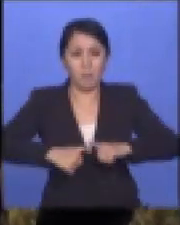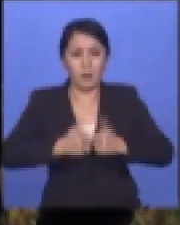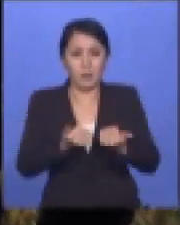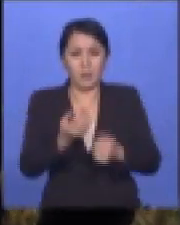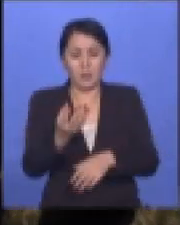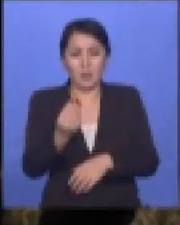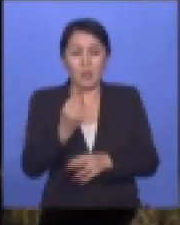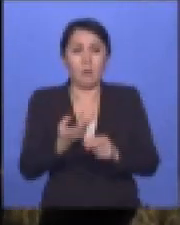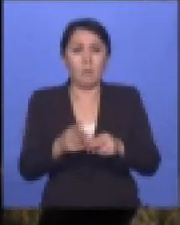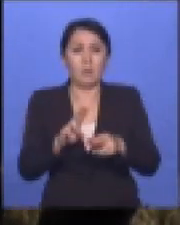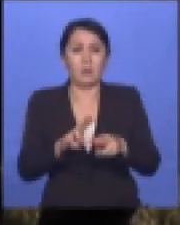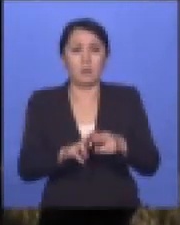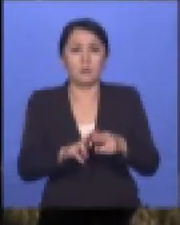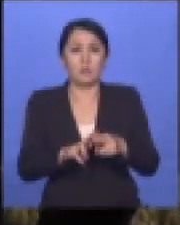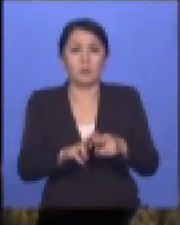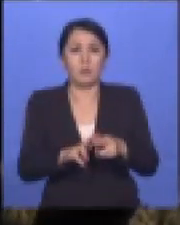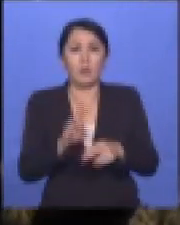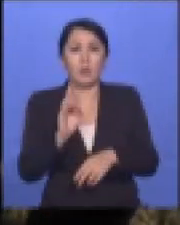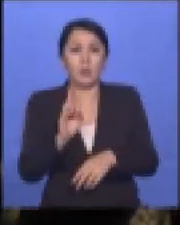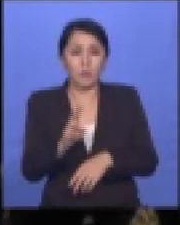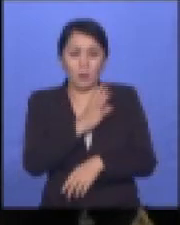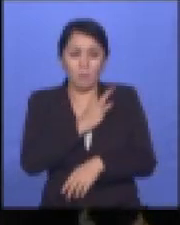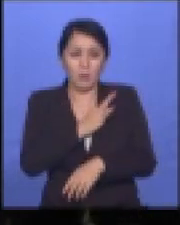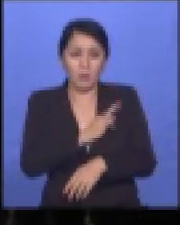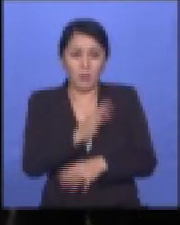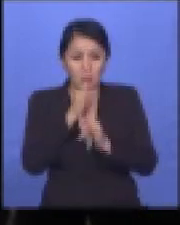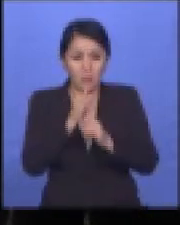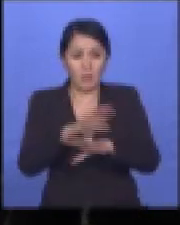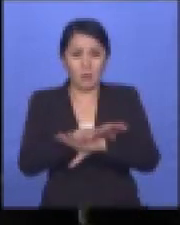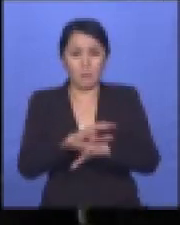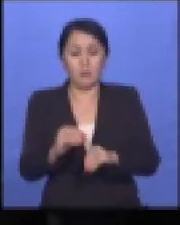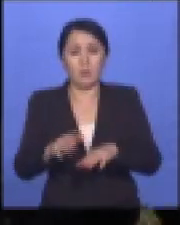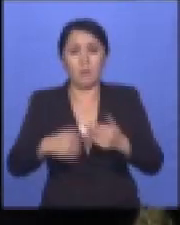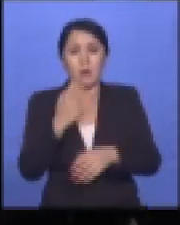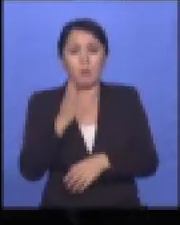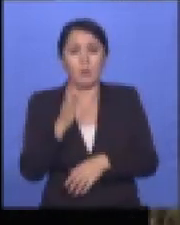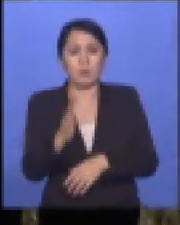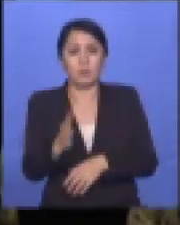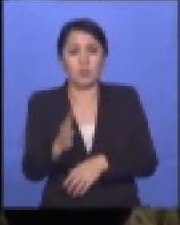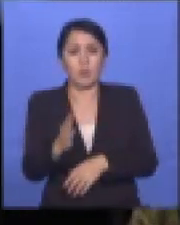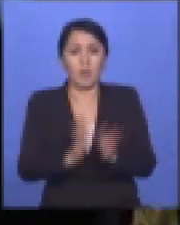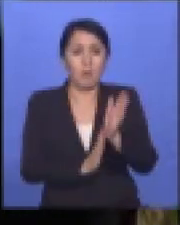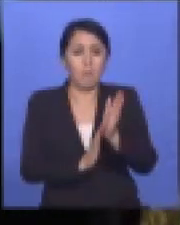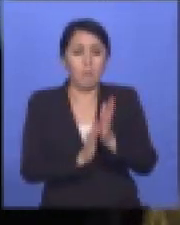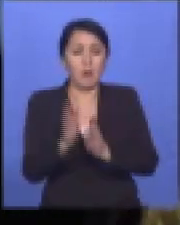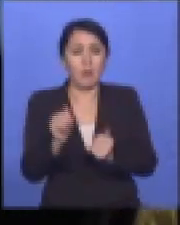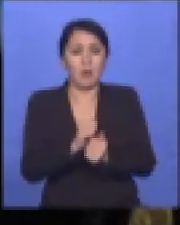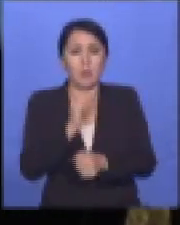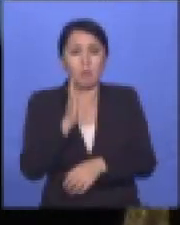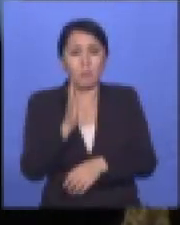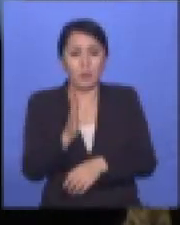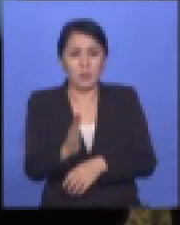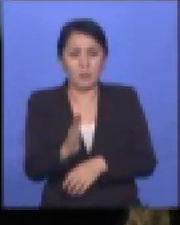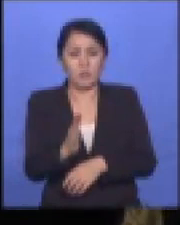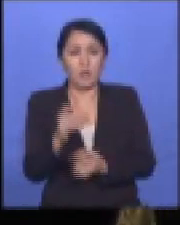азық-түлік корпорациясында астық бар. Кім тұқымды егуге үлгермеді, соларға тарататын боламыз. Біз қазір өнгіштігін, тазалығын тексереміз. Егер